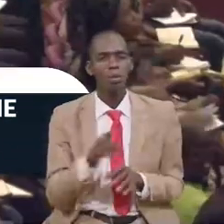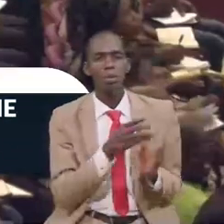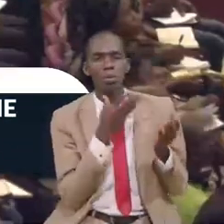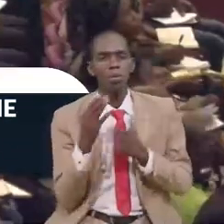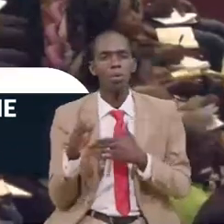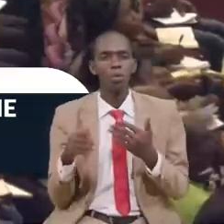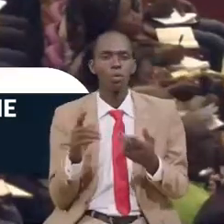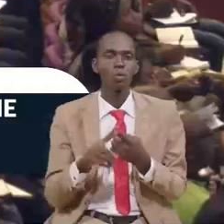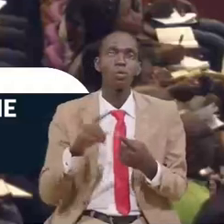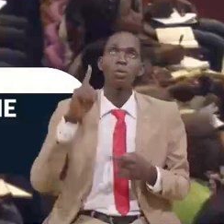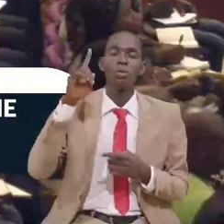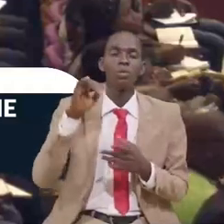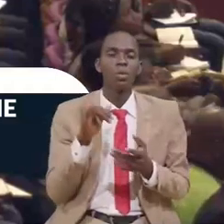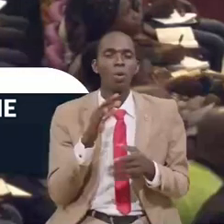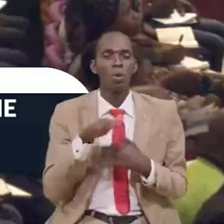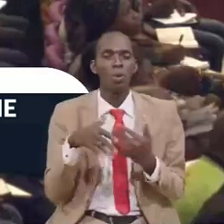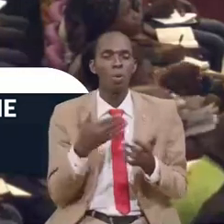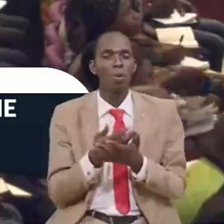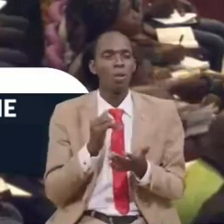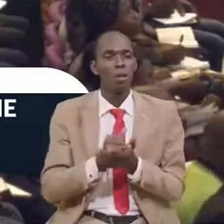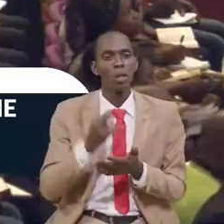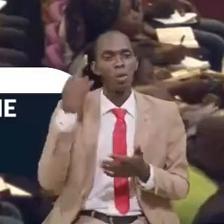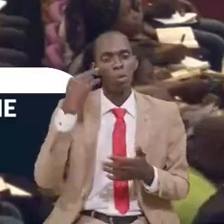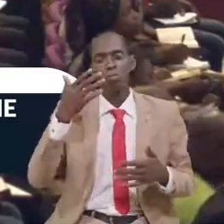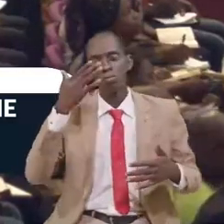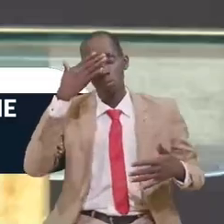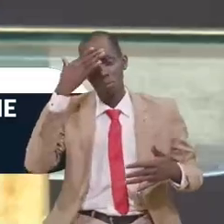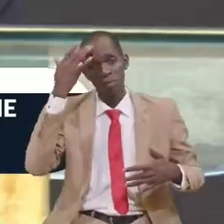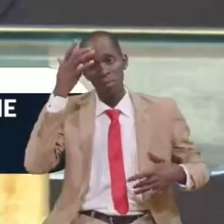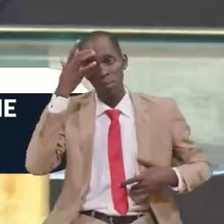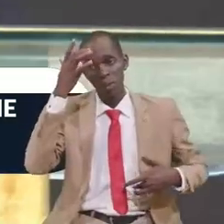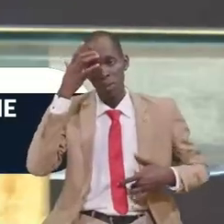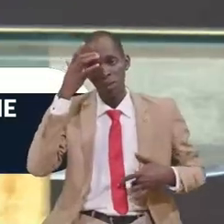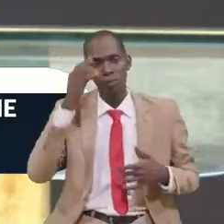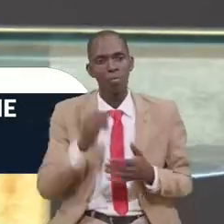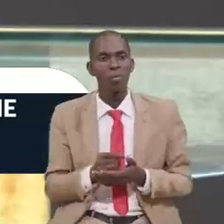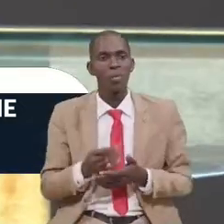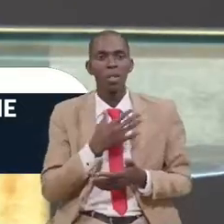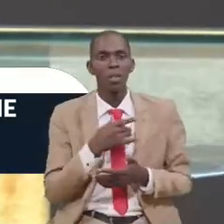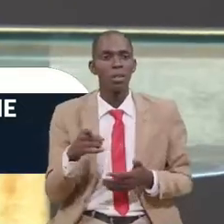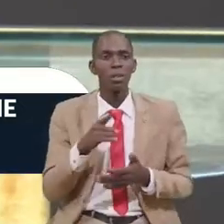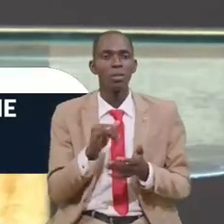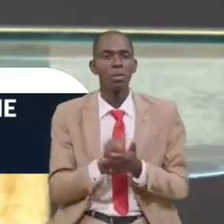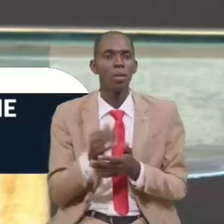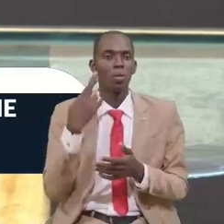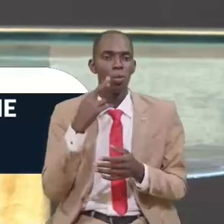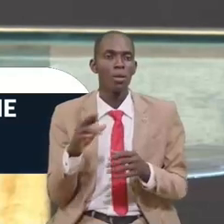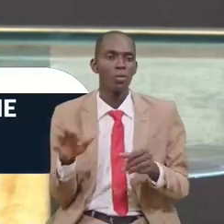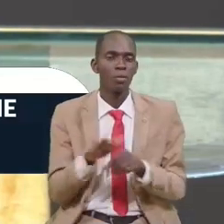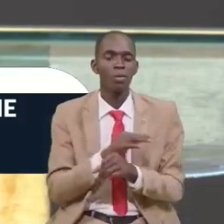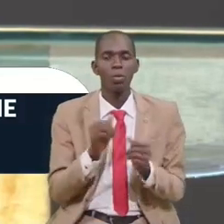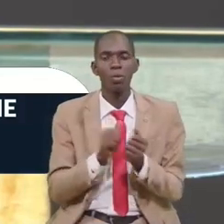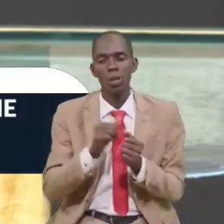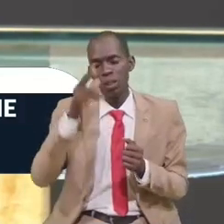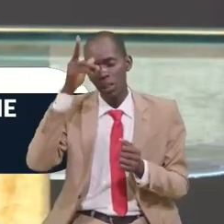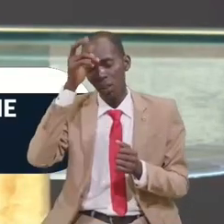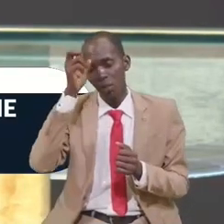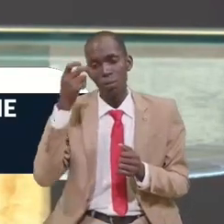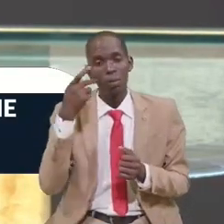malades et les démoniaques. Oui, Jésus ne pouvait pas aller dans toutes les